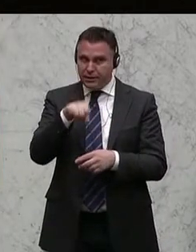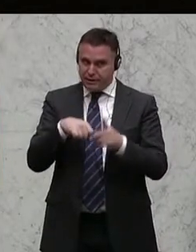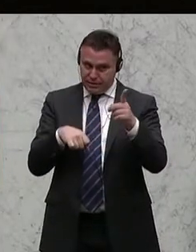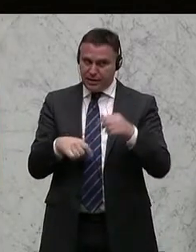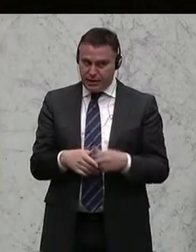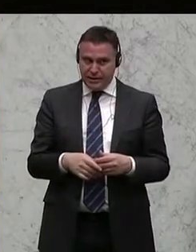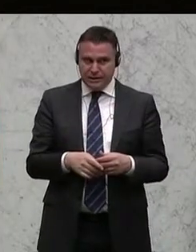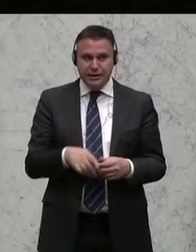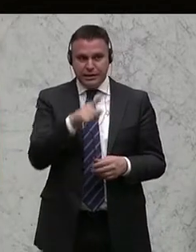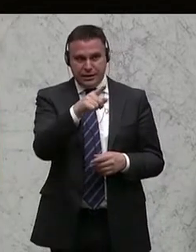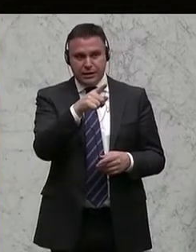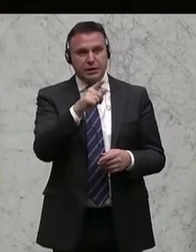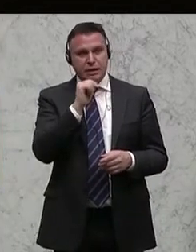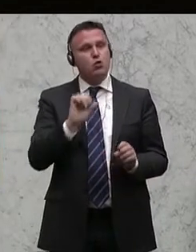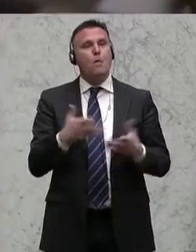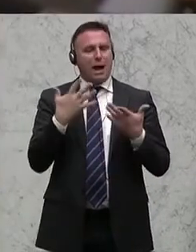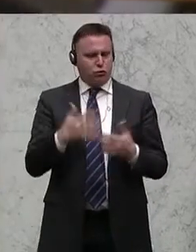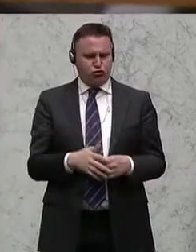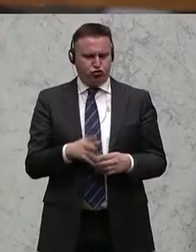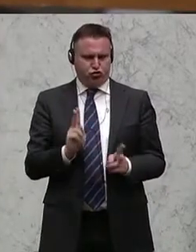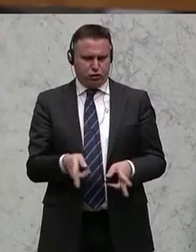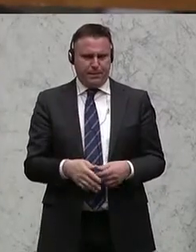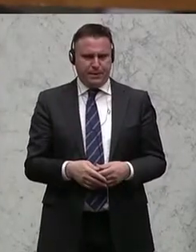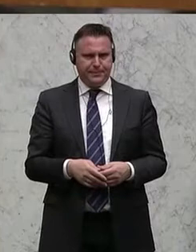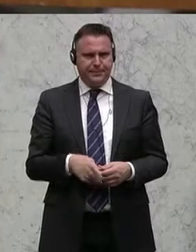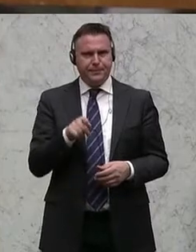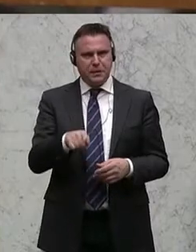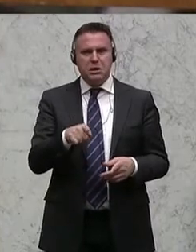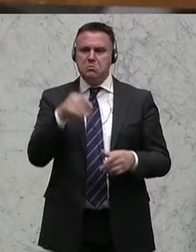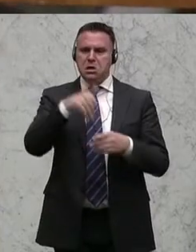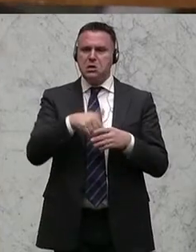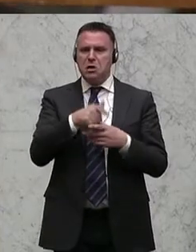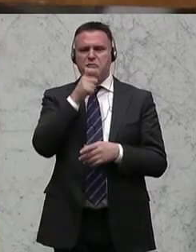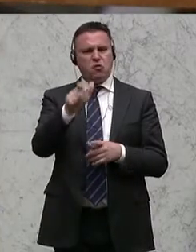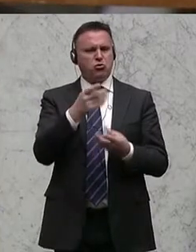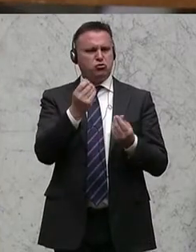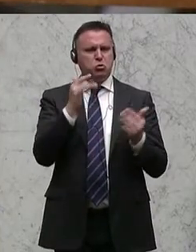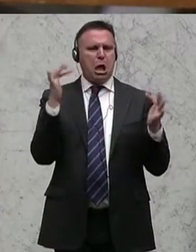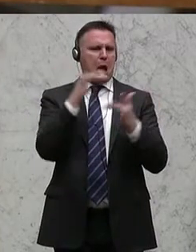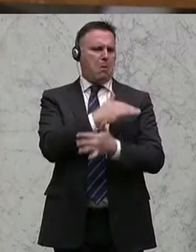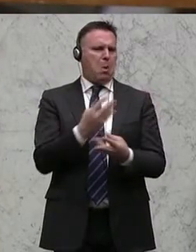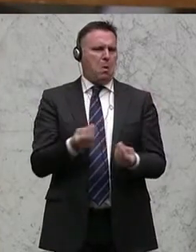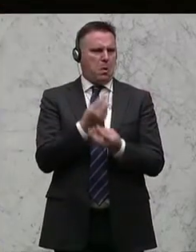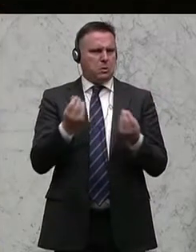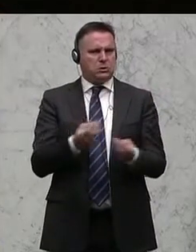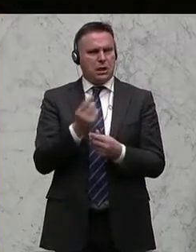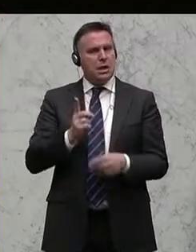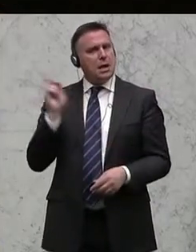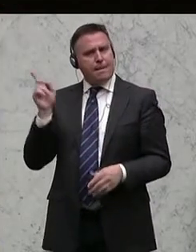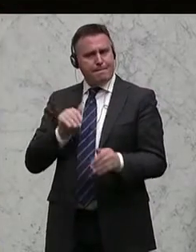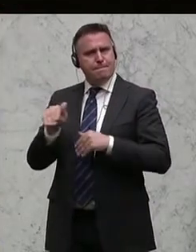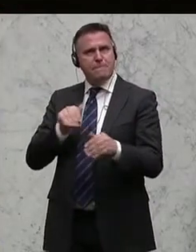ganz überraschend findet. Ja. Dieser Antrag klingt zwar ganz harmlos. Ja. Er verlangt, dass der Herr